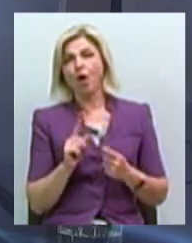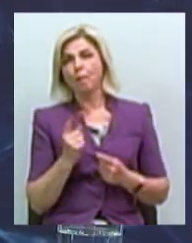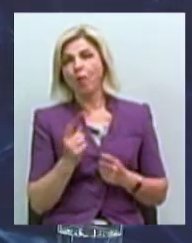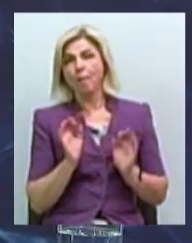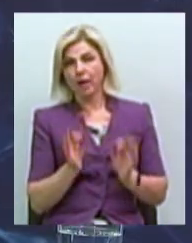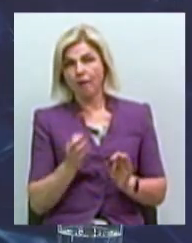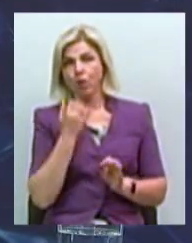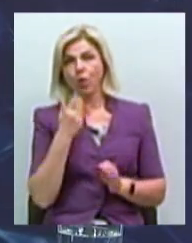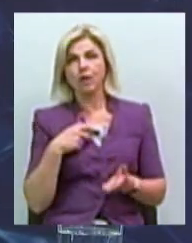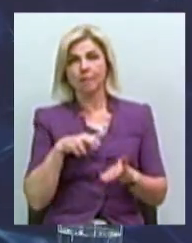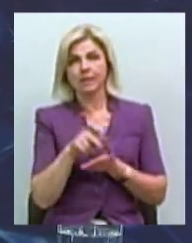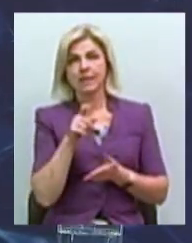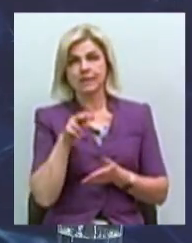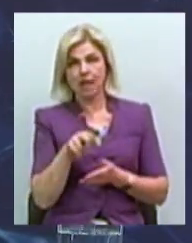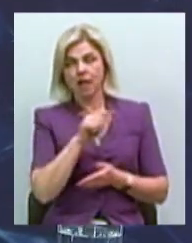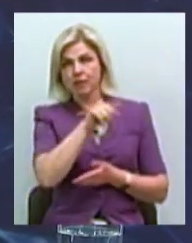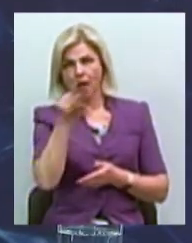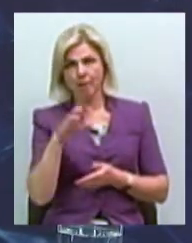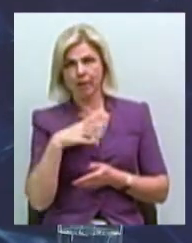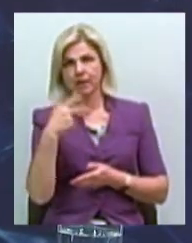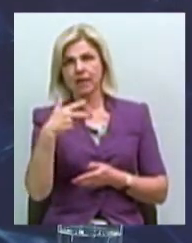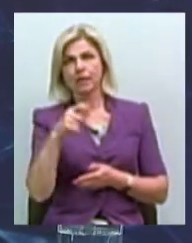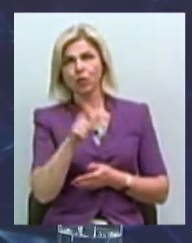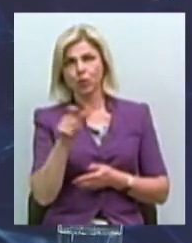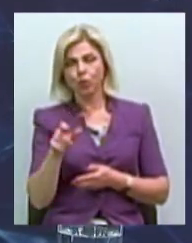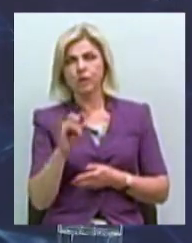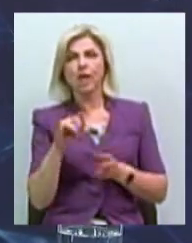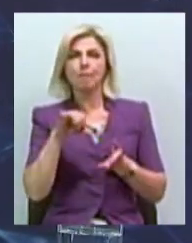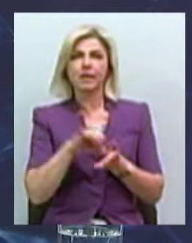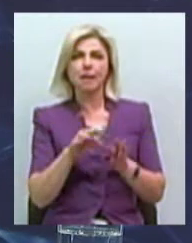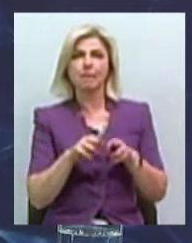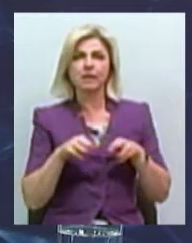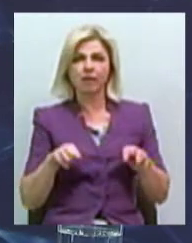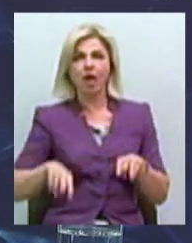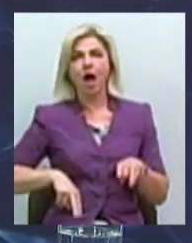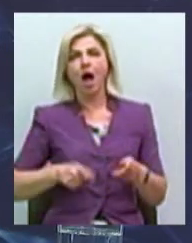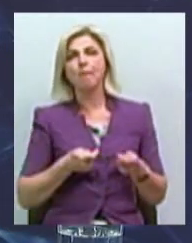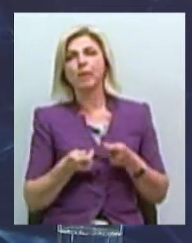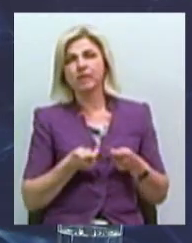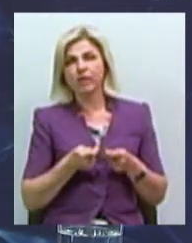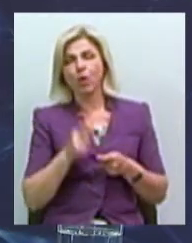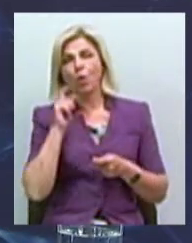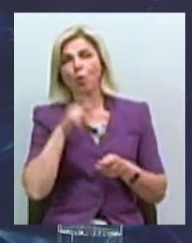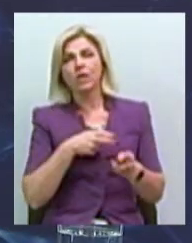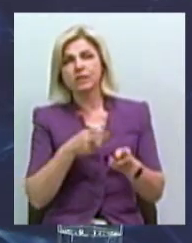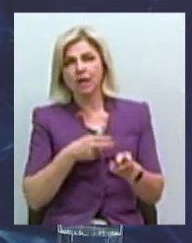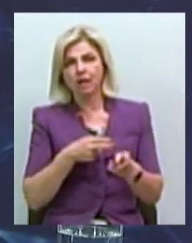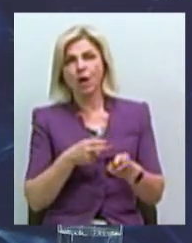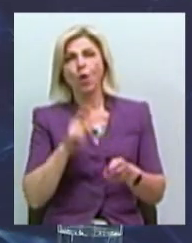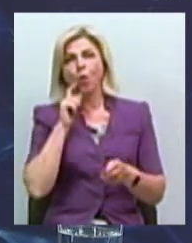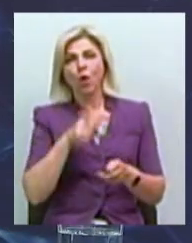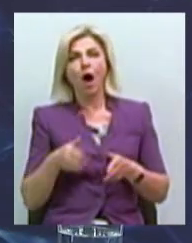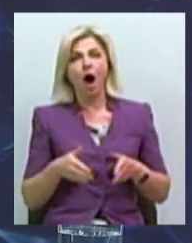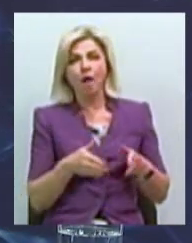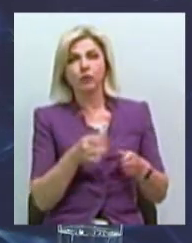зайшли в зал, там було порядка 30 людей, це і представники самого міністерства, адміністрації морських портів України, Укрзалізниці, Укравтодору і так